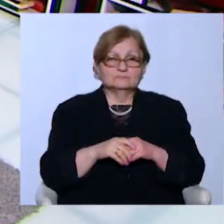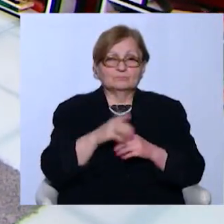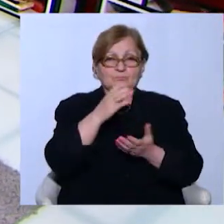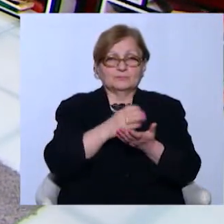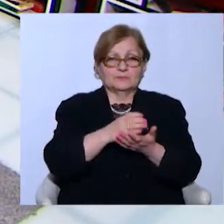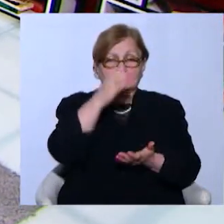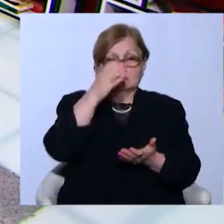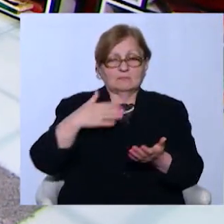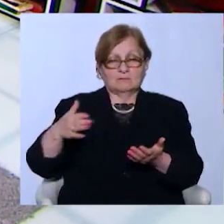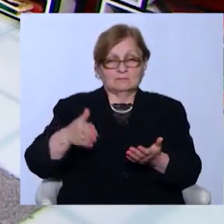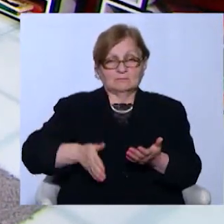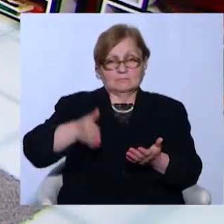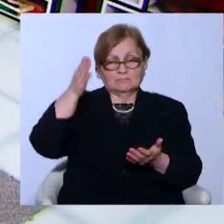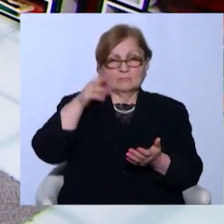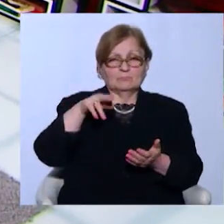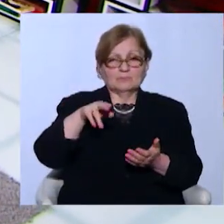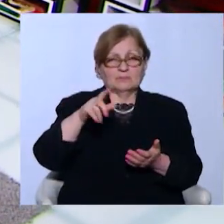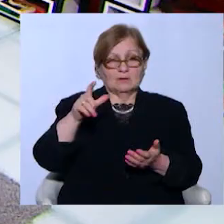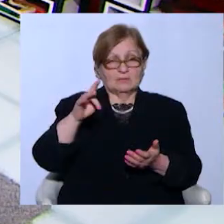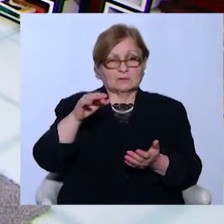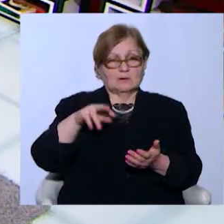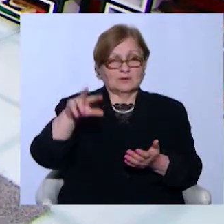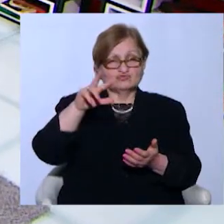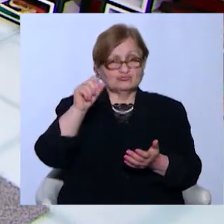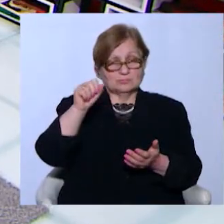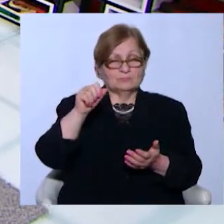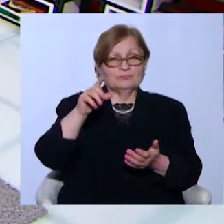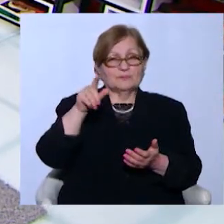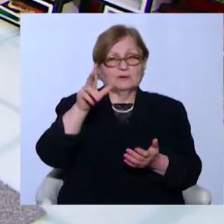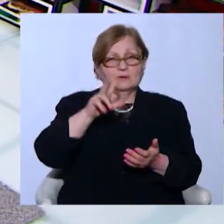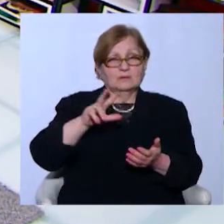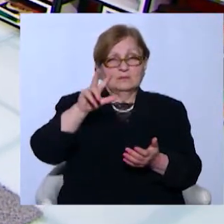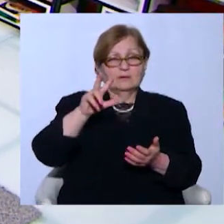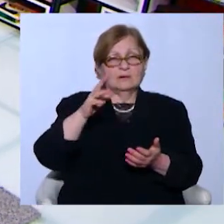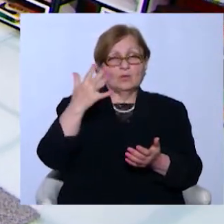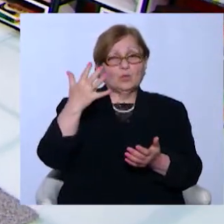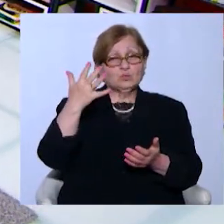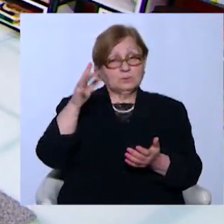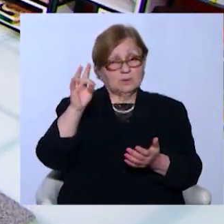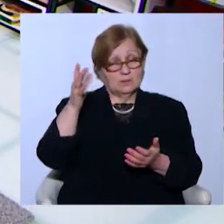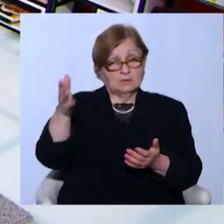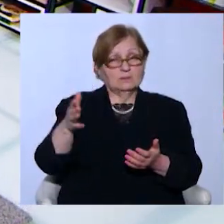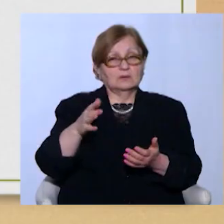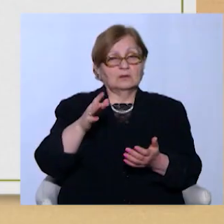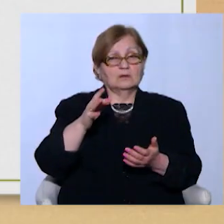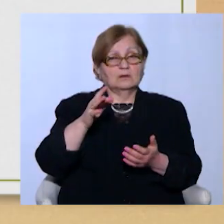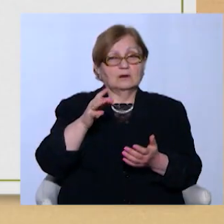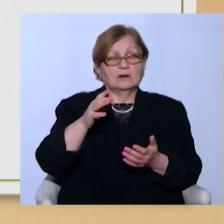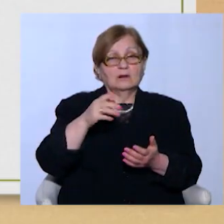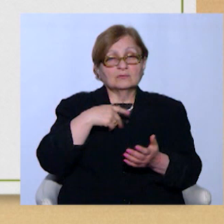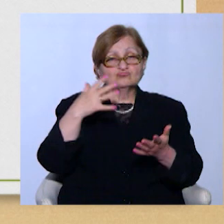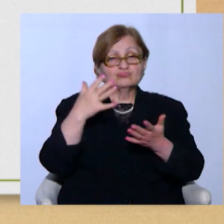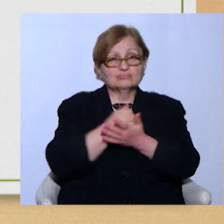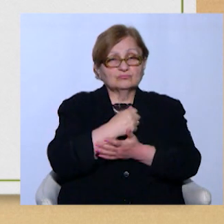ცილინდრის გვერდით ზედაპირი ითვლება 2πh ფორმულით, სადაც h-ი BC გვერდი, ანუ 5-ია რადიუსი, მოგვიწევს